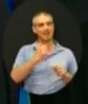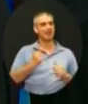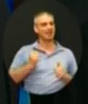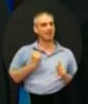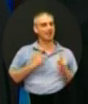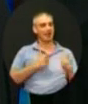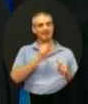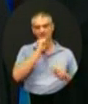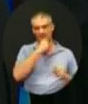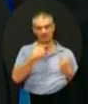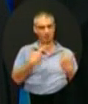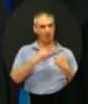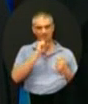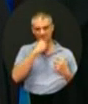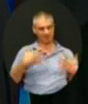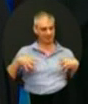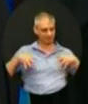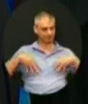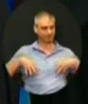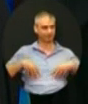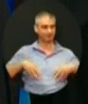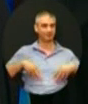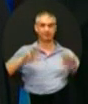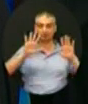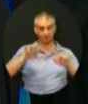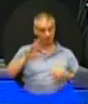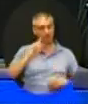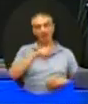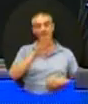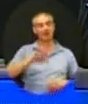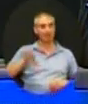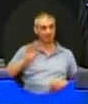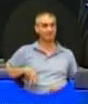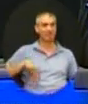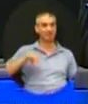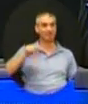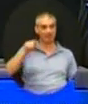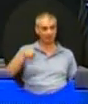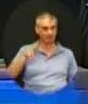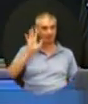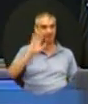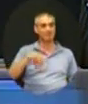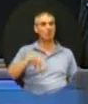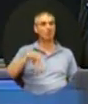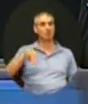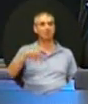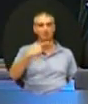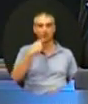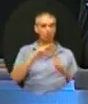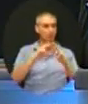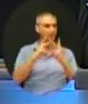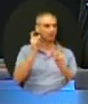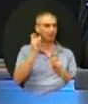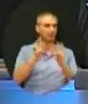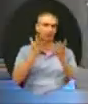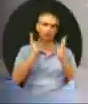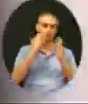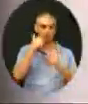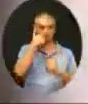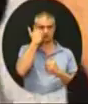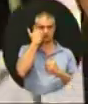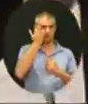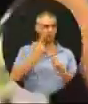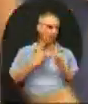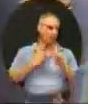הום וטרנים והיום כבר ילדים של וטרנים ונכדים של וטרנים פ רצתי לומר שזאת קבוצה של אנשים מאוד מבוגרים